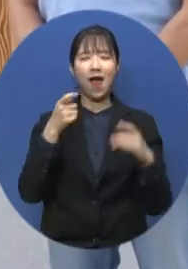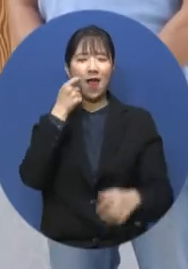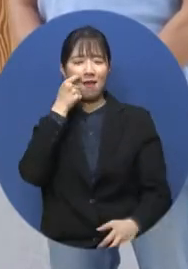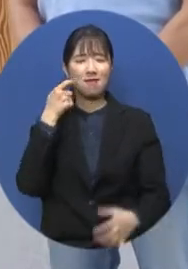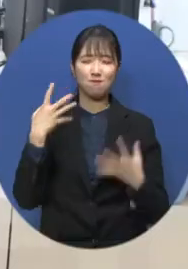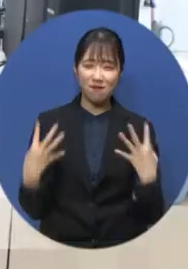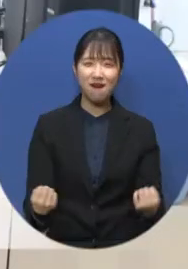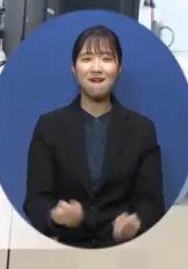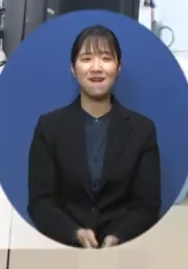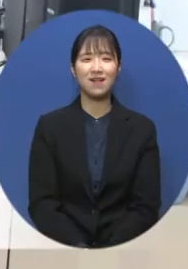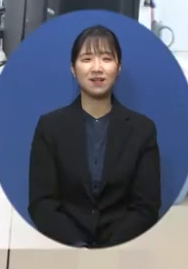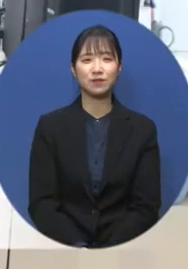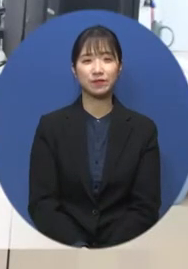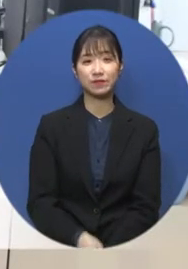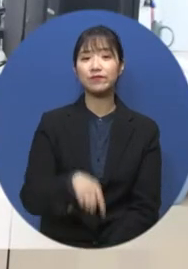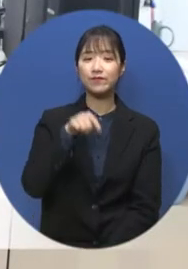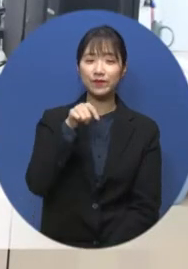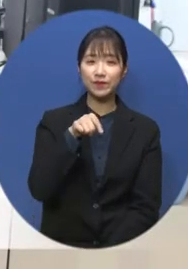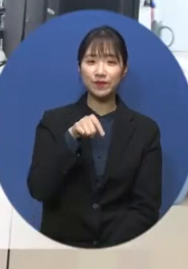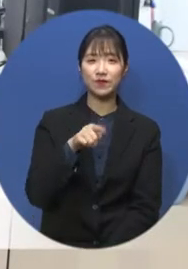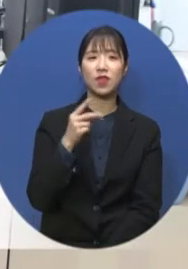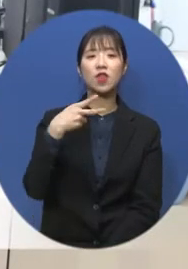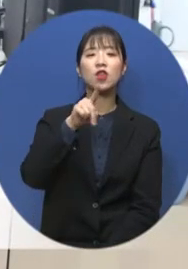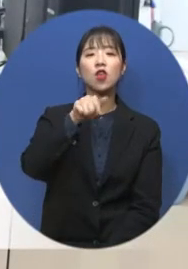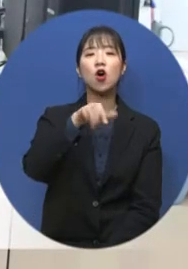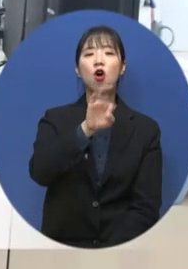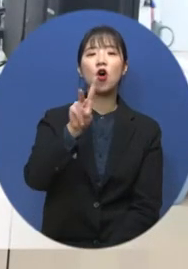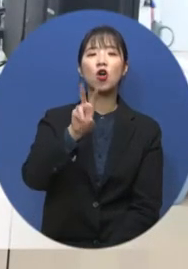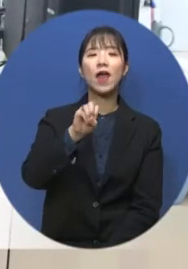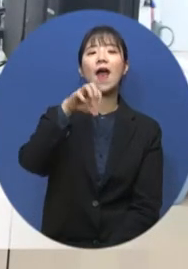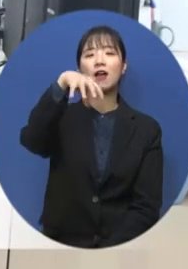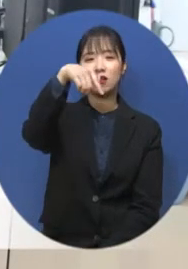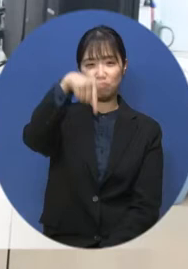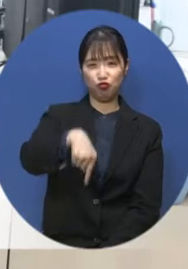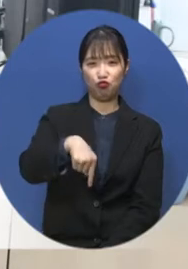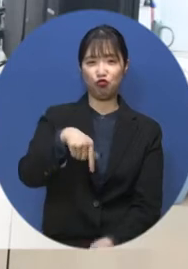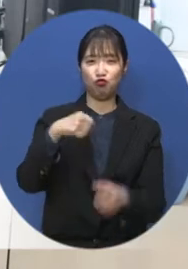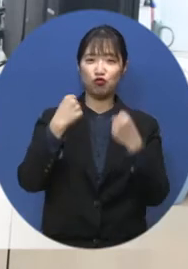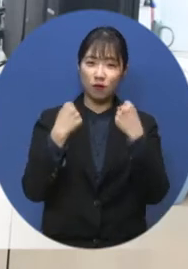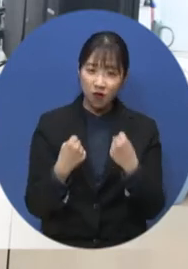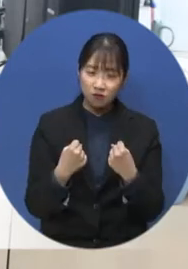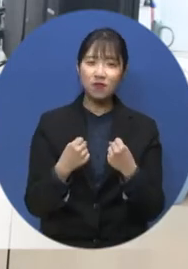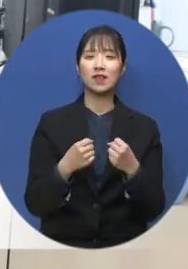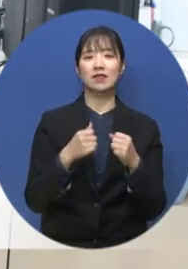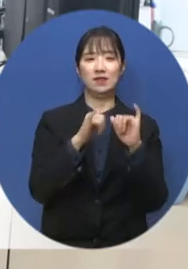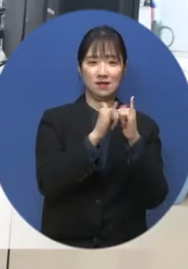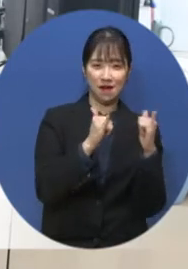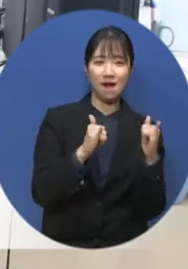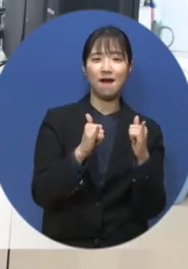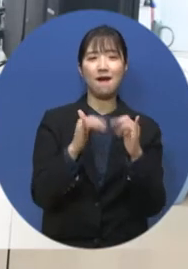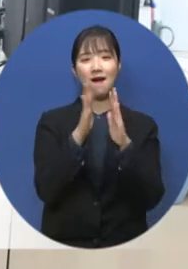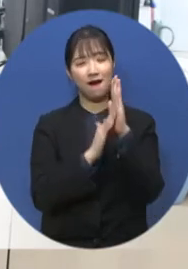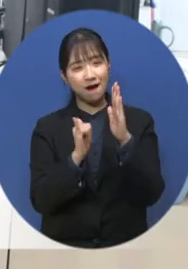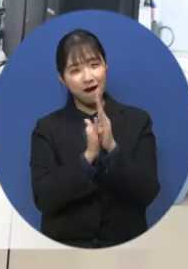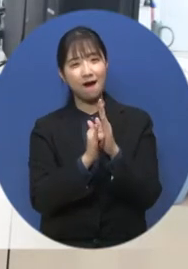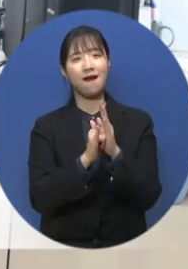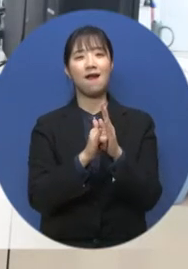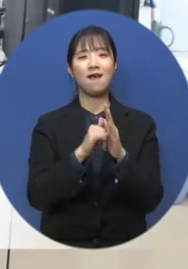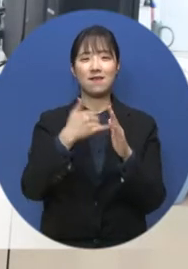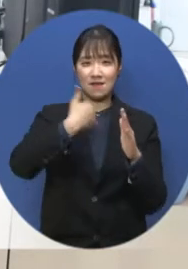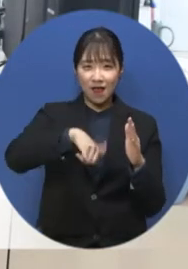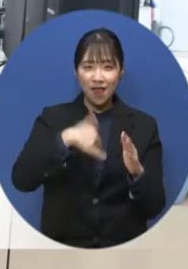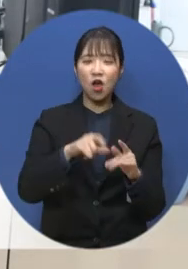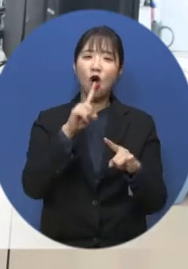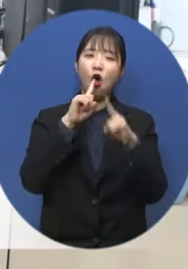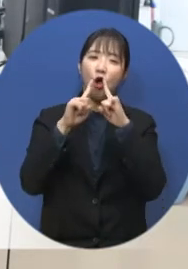얻고 있습니다. 원당 골목학교는 덕양구에 거주하는 다문화 가정 자녀와 비다문화 가정 자녀들이 함께 언어도